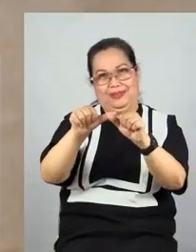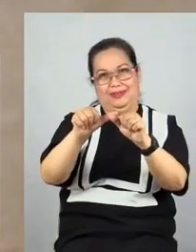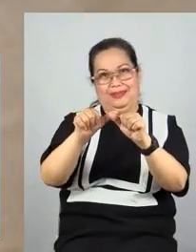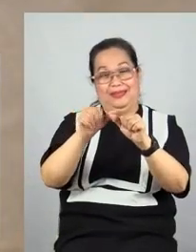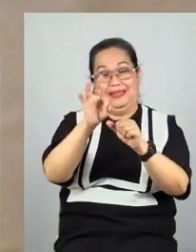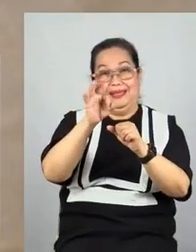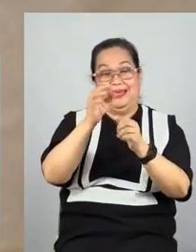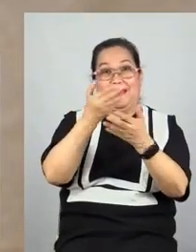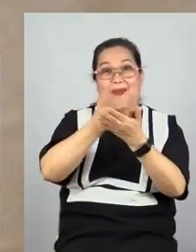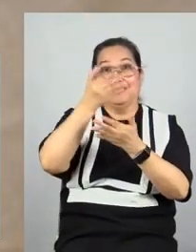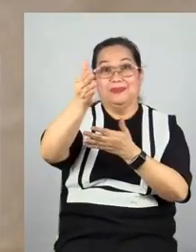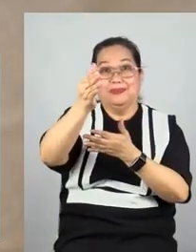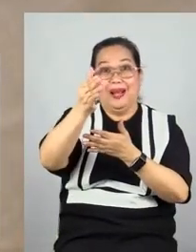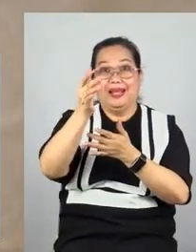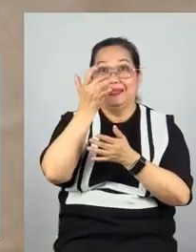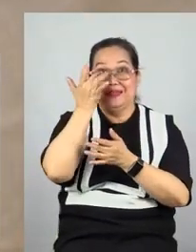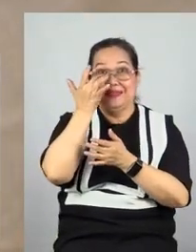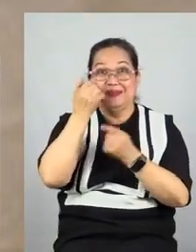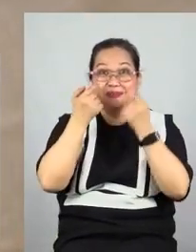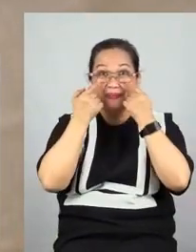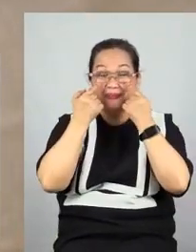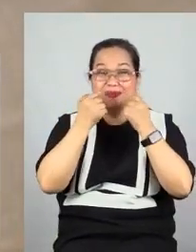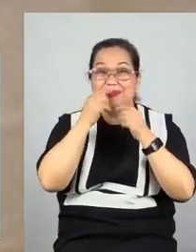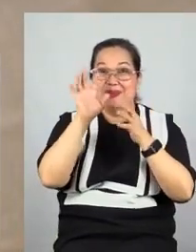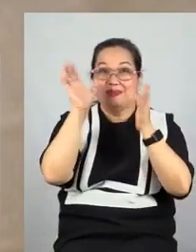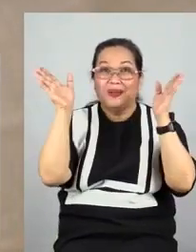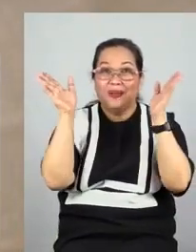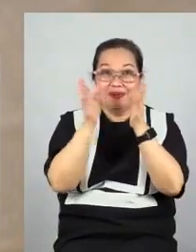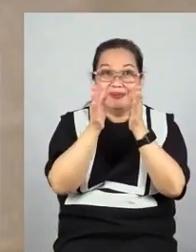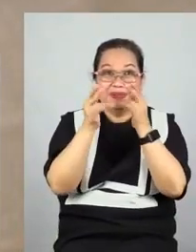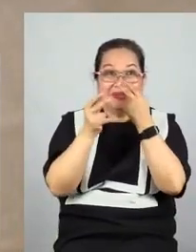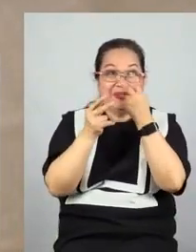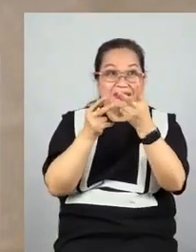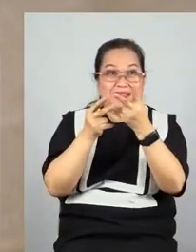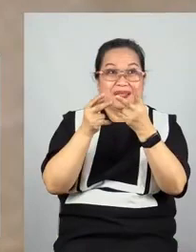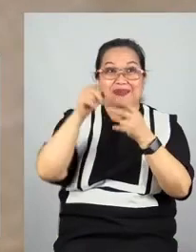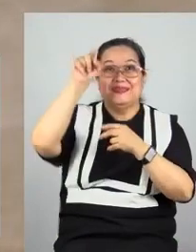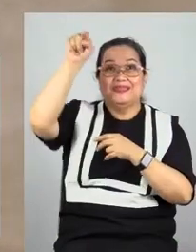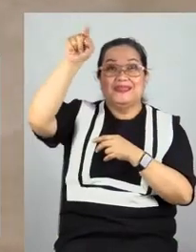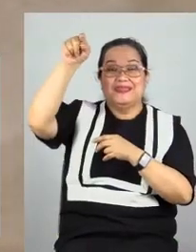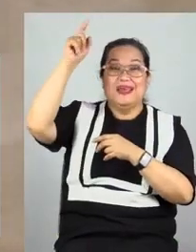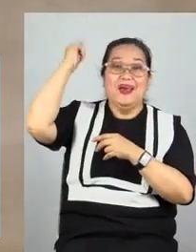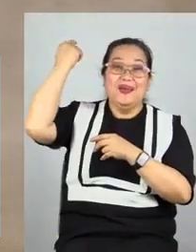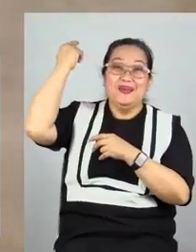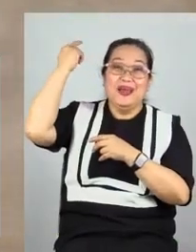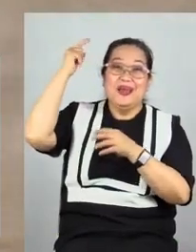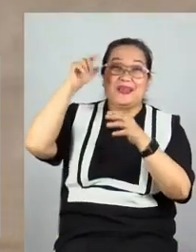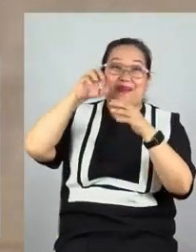payat ako sa aking paningin. Katulad nung salamin dito sa backstage ng GCF.